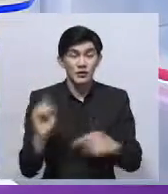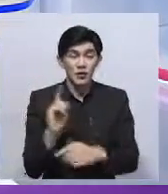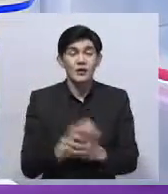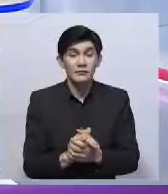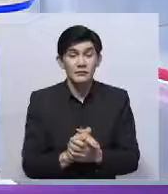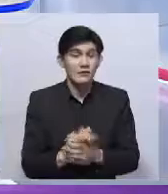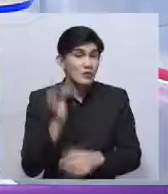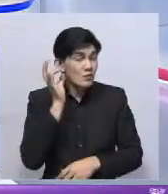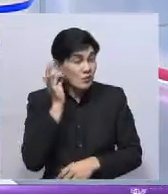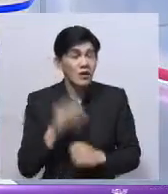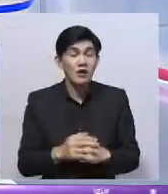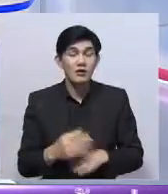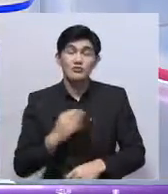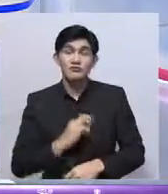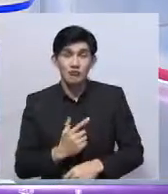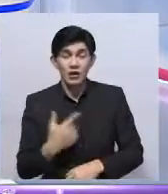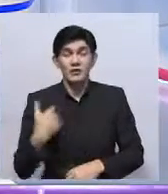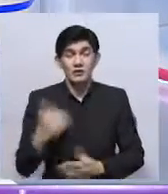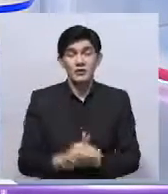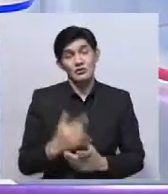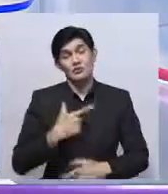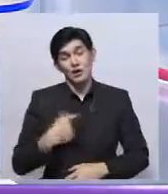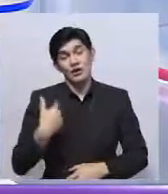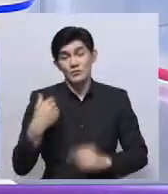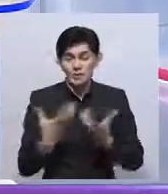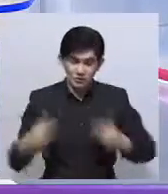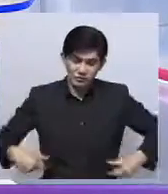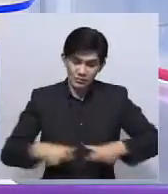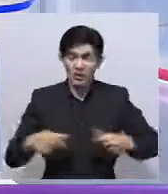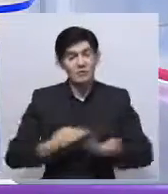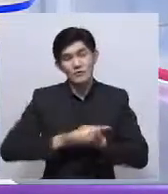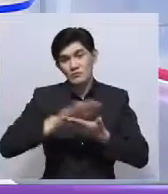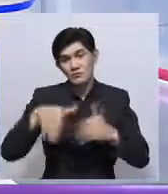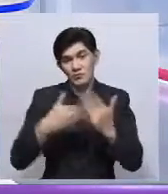ะตั้งแต่ตังหูสร้อยเข็มขัดก็มี มี ทั้งชุดหม